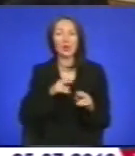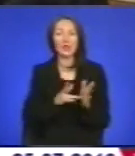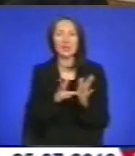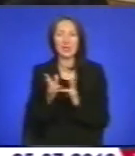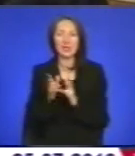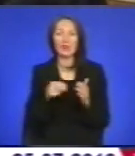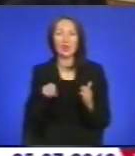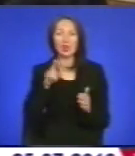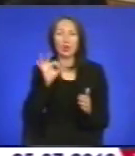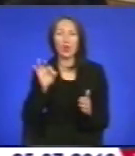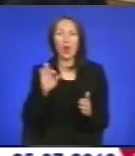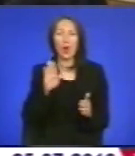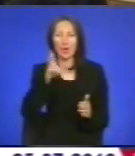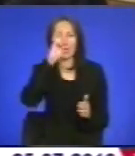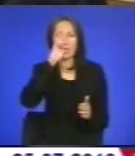між,